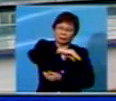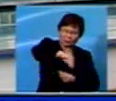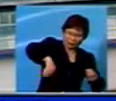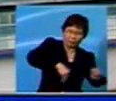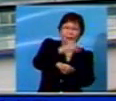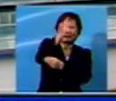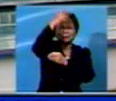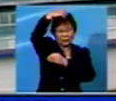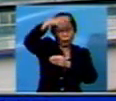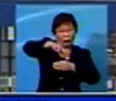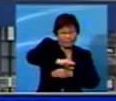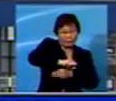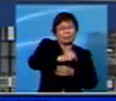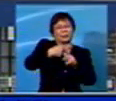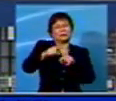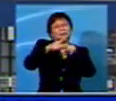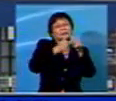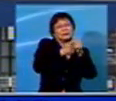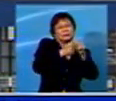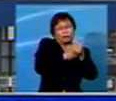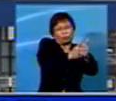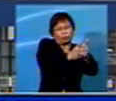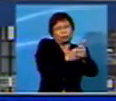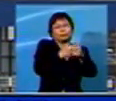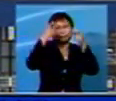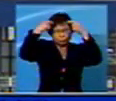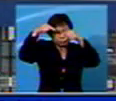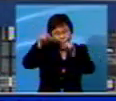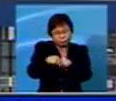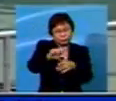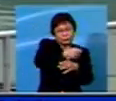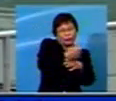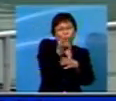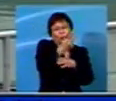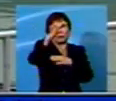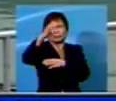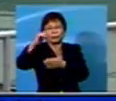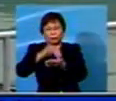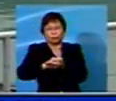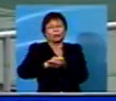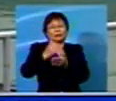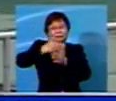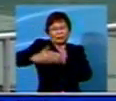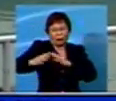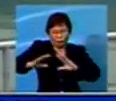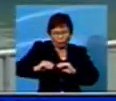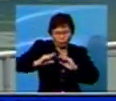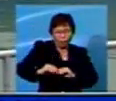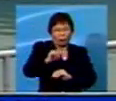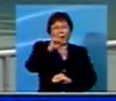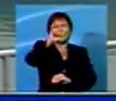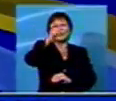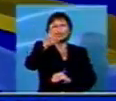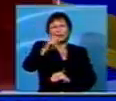Negeri Selangor bagaimanapun ia tertakluk kepada persetujuan Rasmi oleh pemegang saham kedua-dua Syarikat ini setelah mesyuarat agong khas